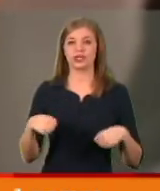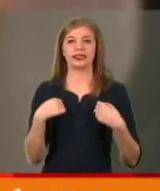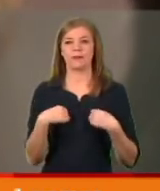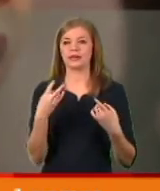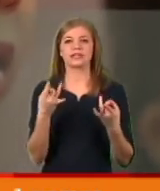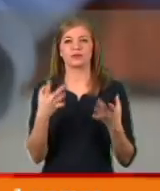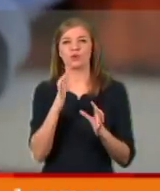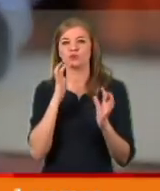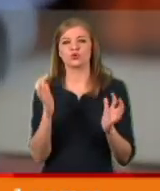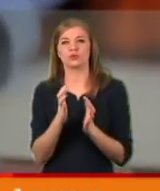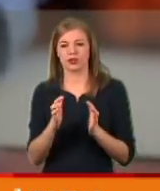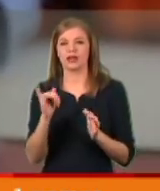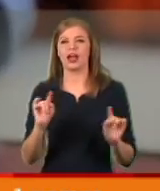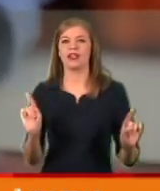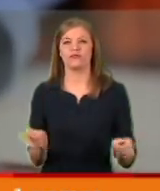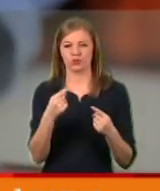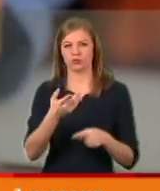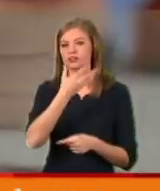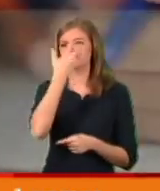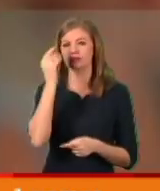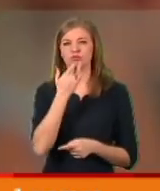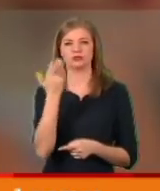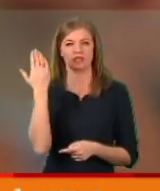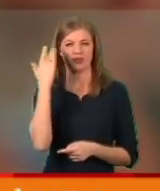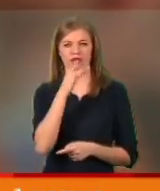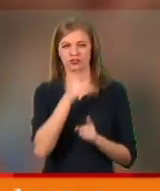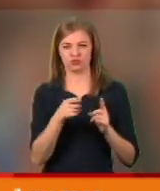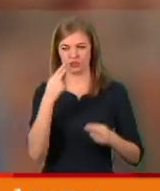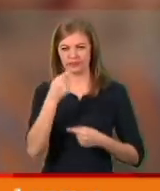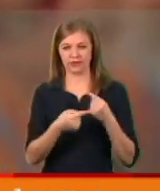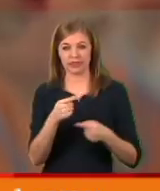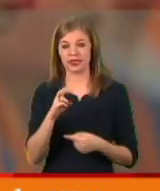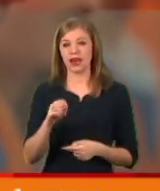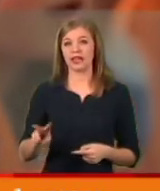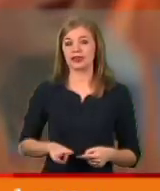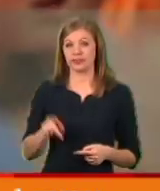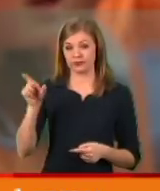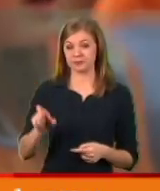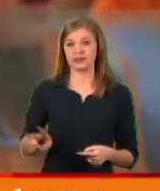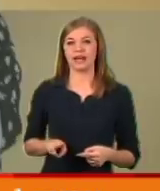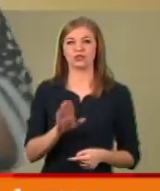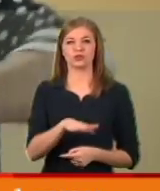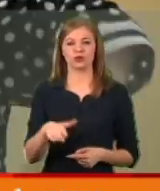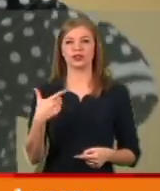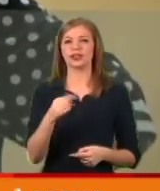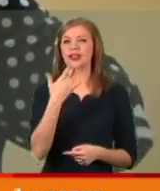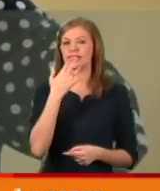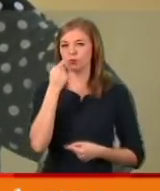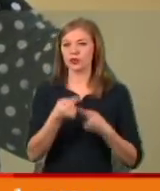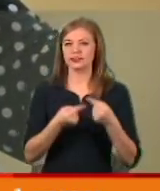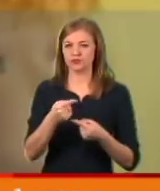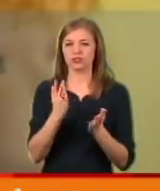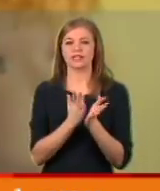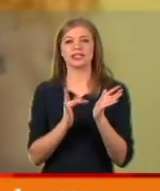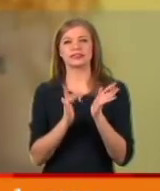не просто зберегти, а й відродити забуті за радянських часів традиції. Вона директорка дитсадочка, де національні звичаї і